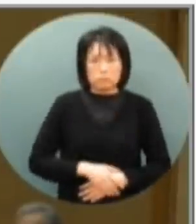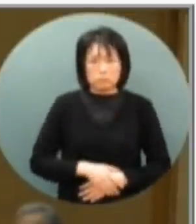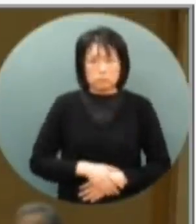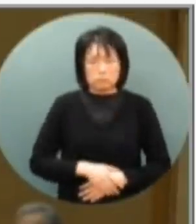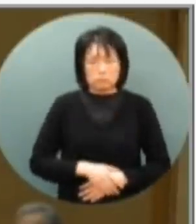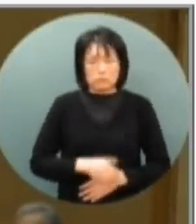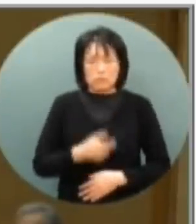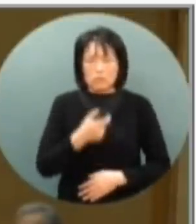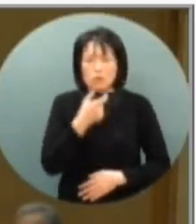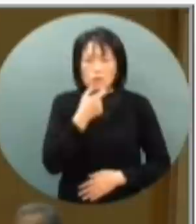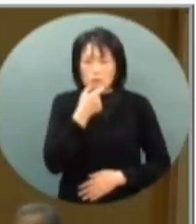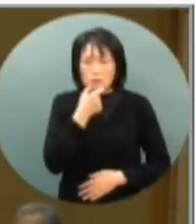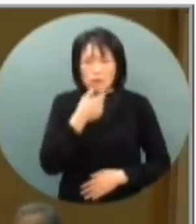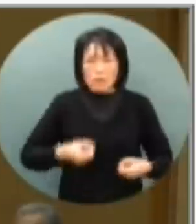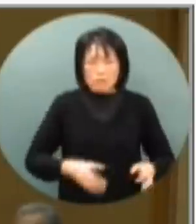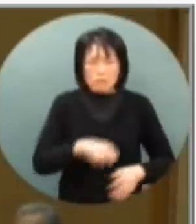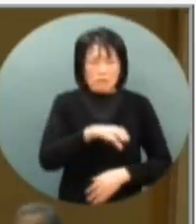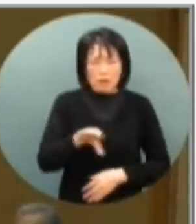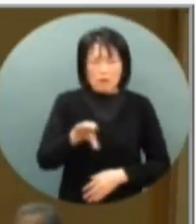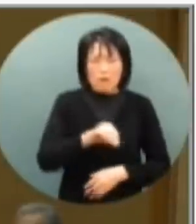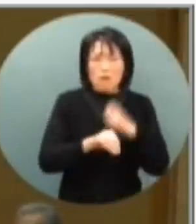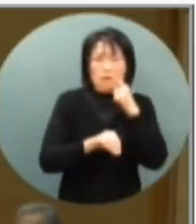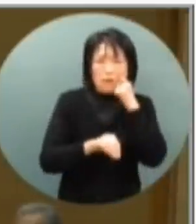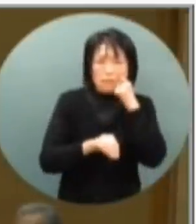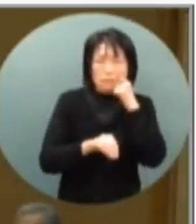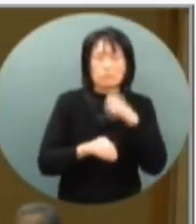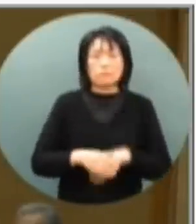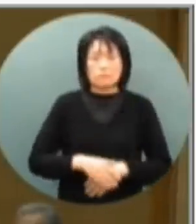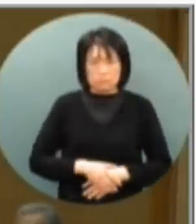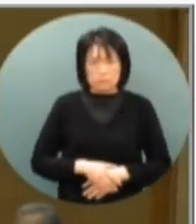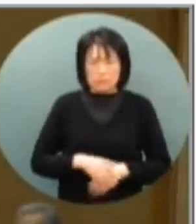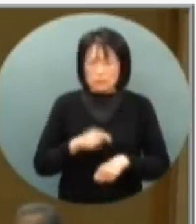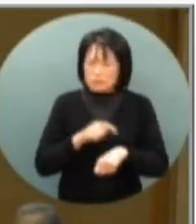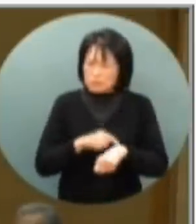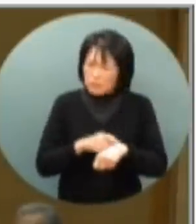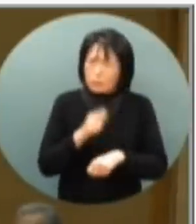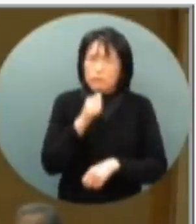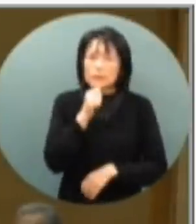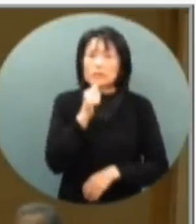。もうこの人たちには時間がない、そう時間がない。